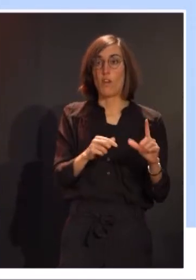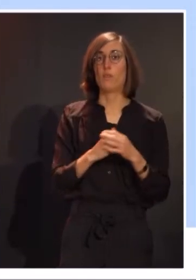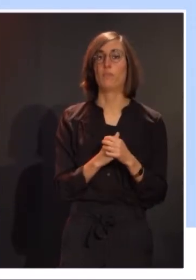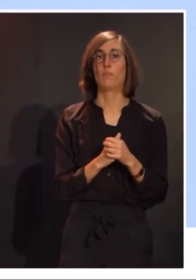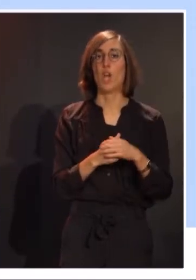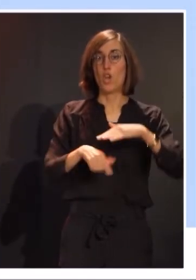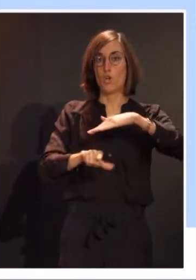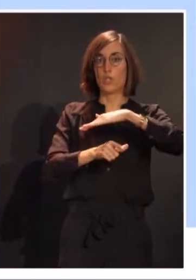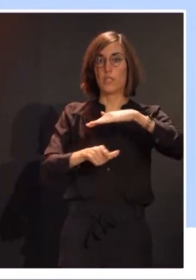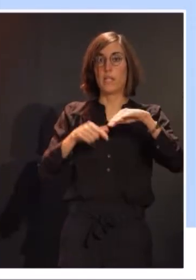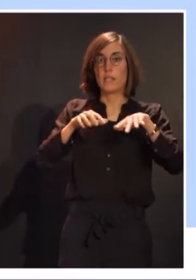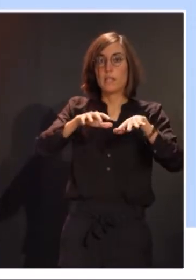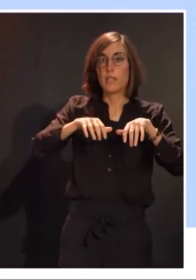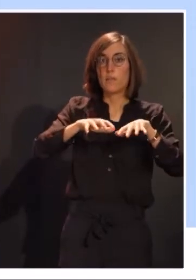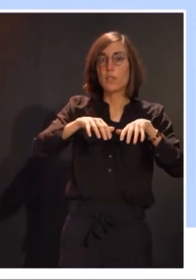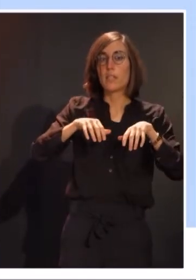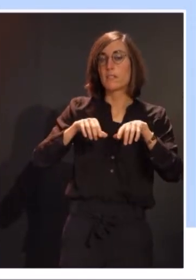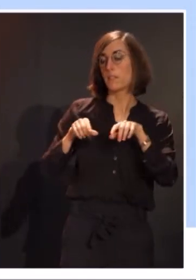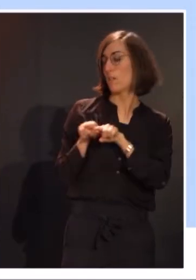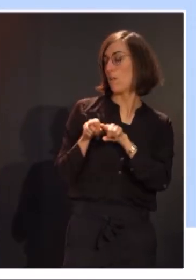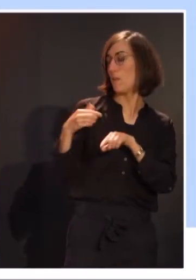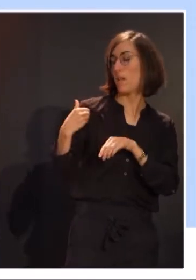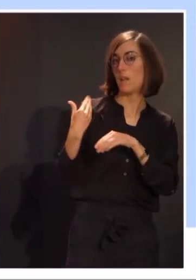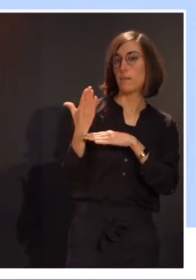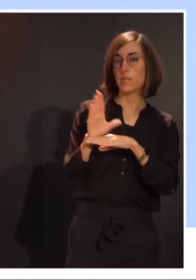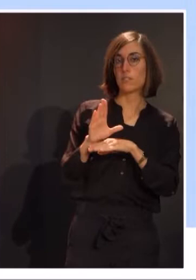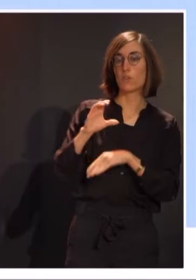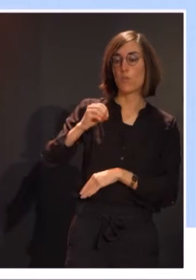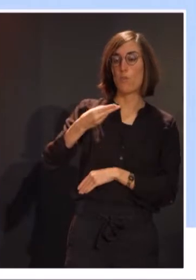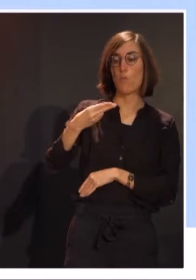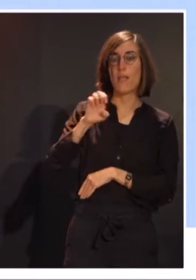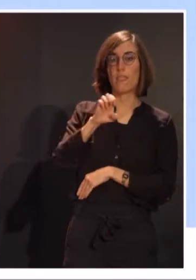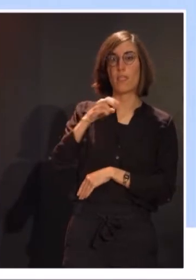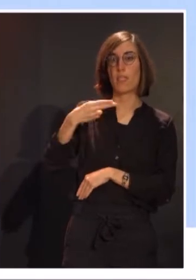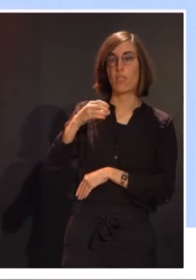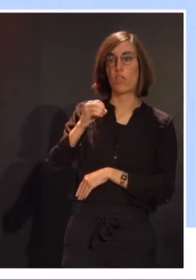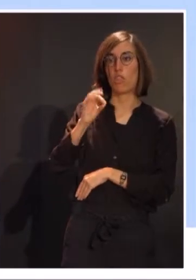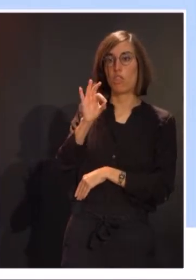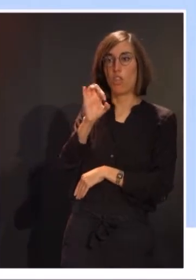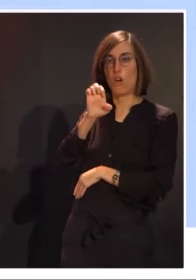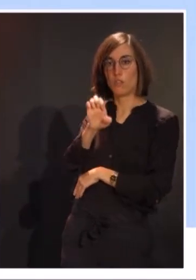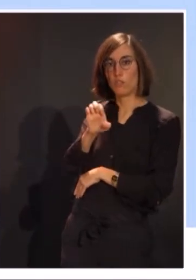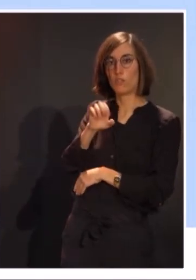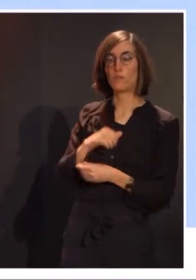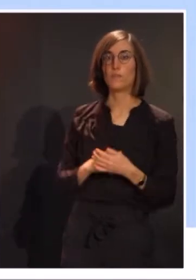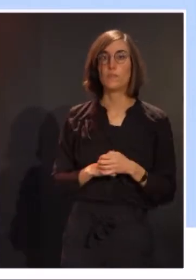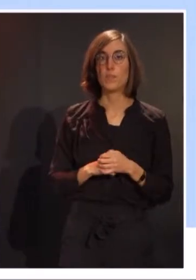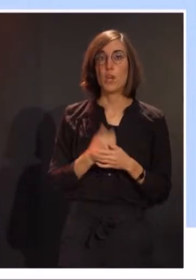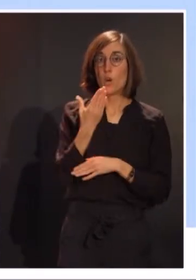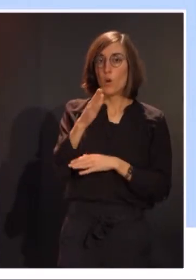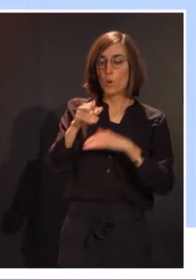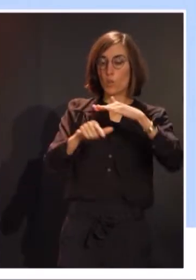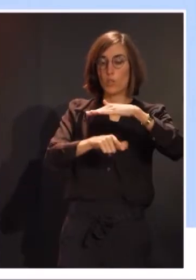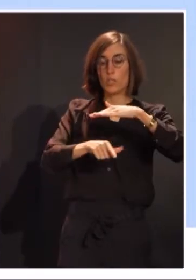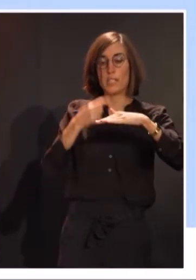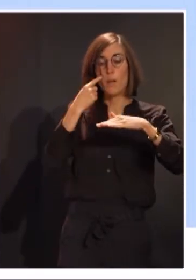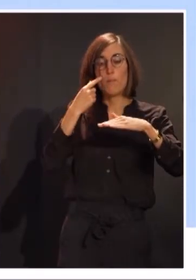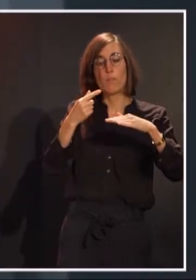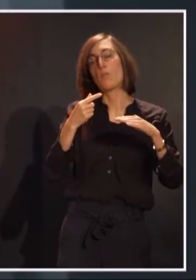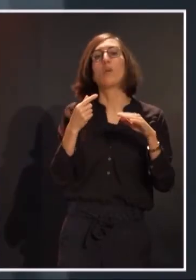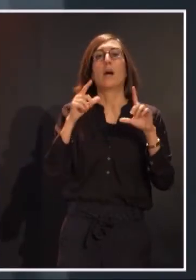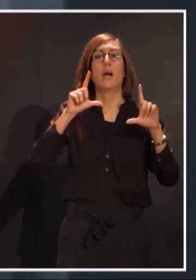c'est OneNote dont on vous a parlé tout à l'heure, un logiciel qui permet d'écrire sur les documents PDF, et une barre